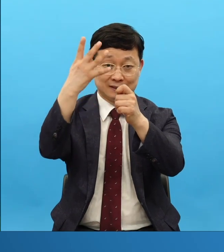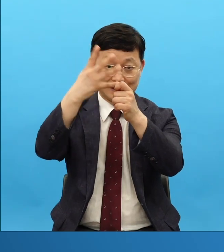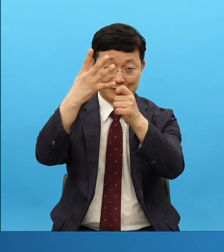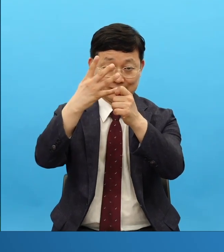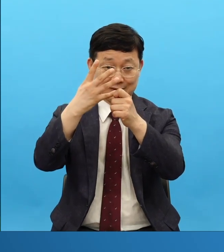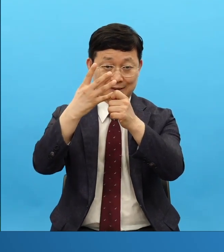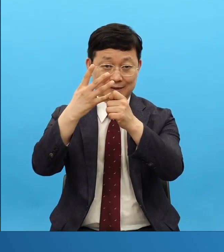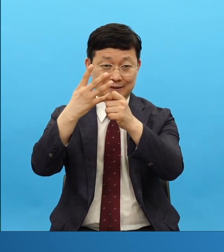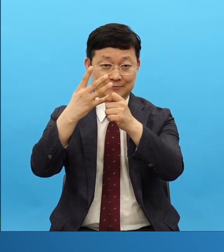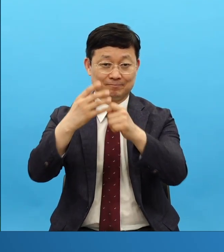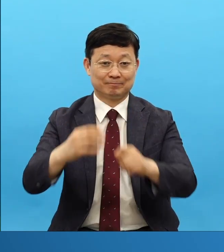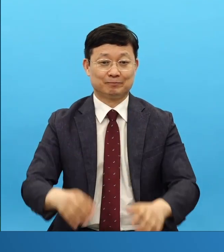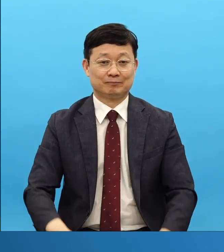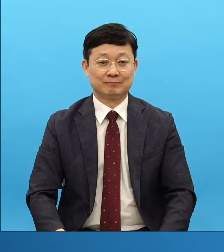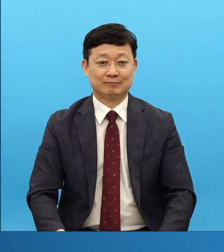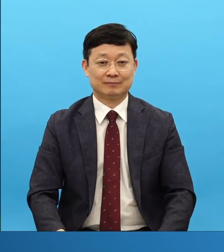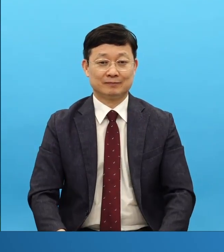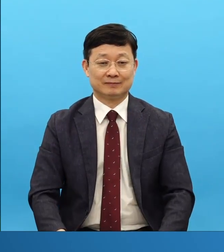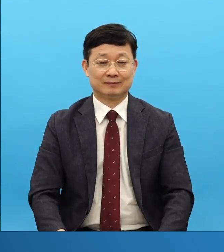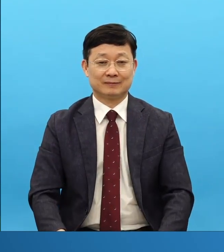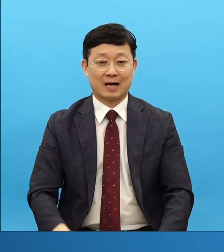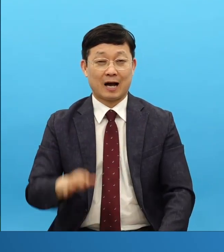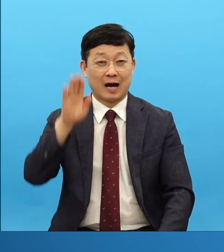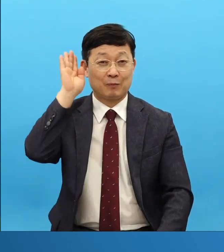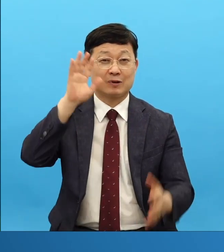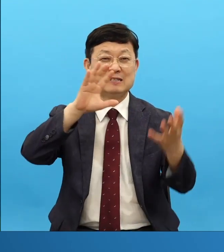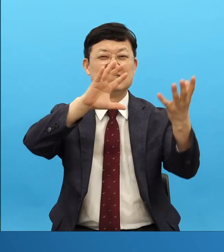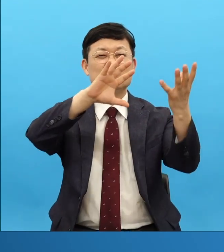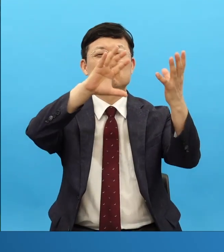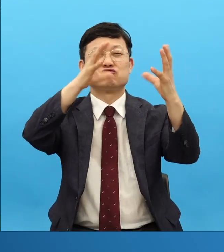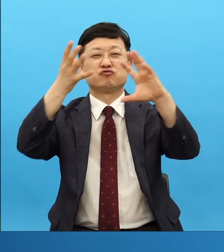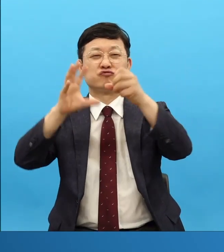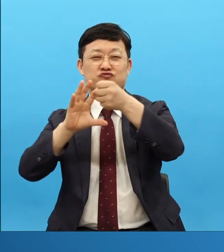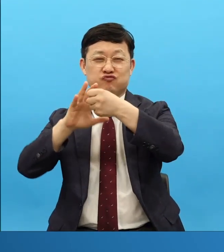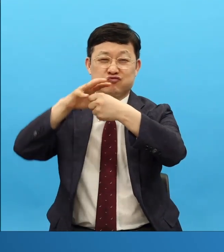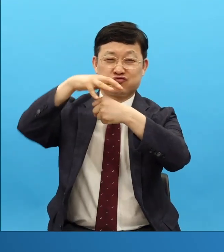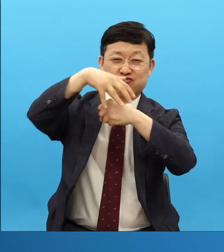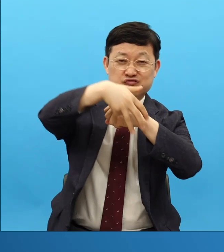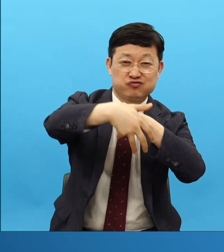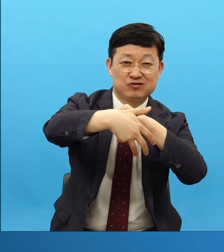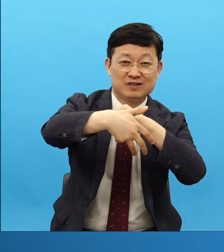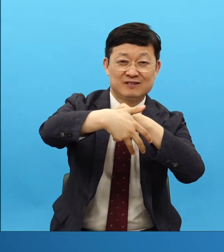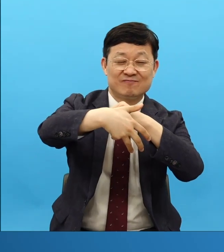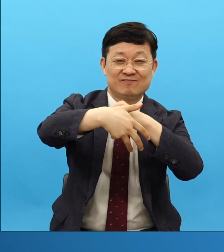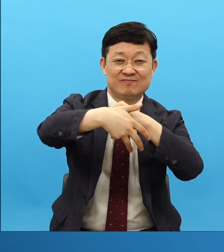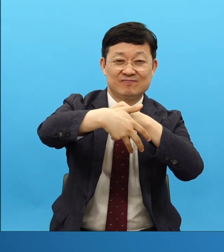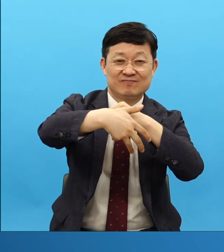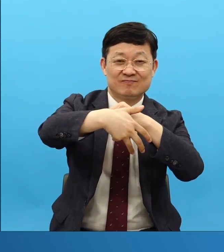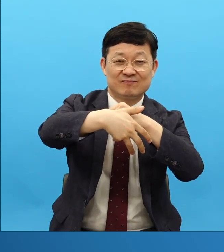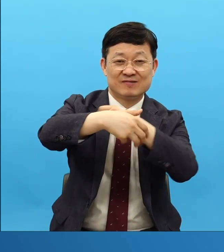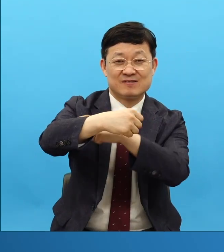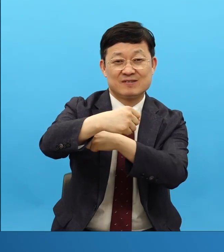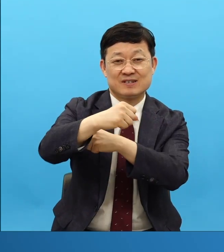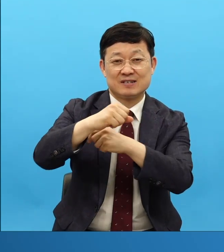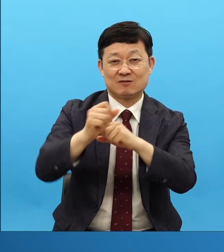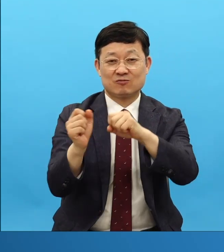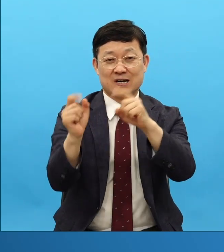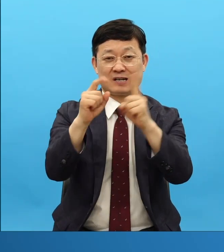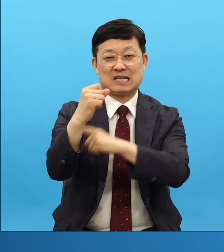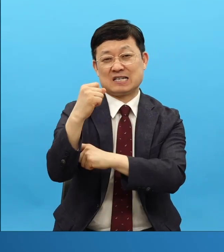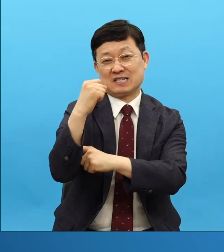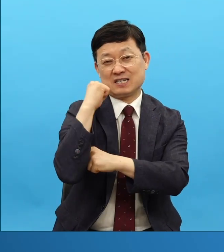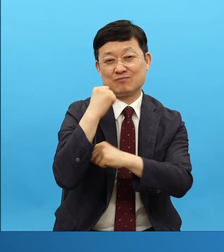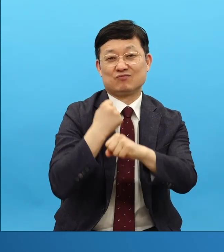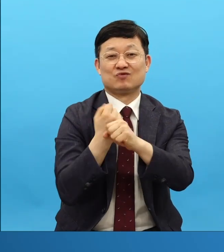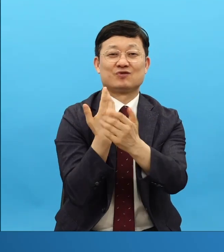this. 유니버스 시대 옵니다. The age of 그렇죠? the universe will come. 전 세계 우주 살 수 있는 힘을 나에게 해달라고.